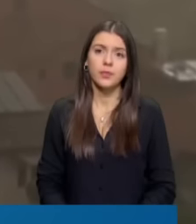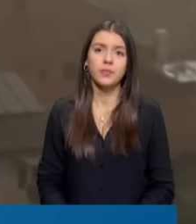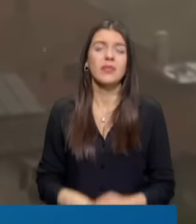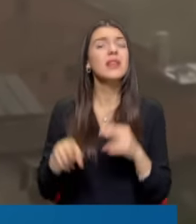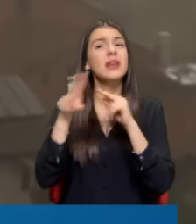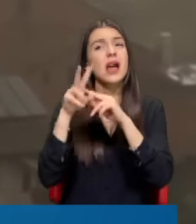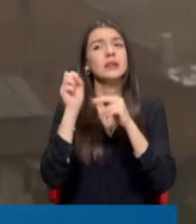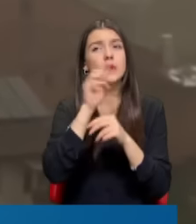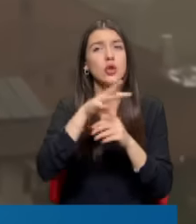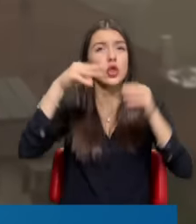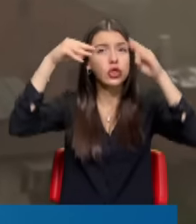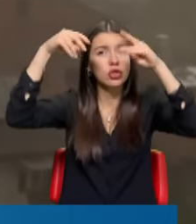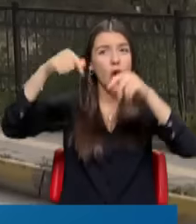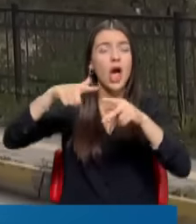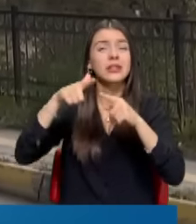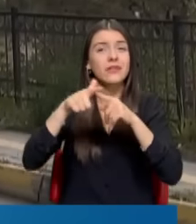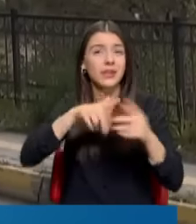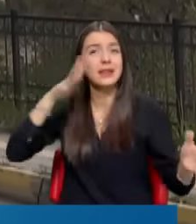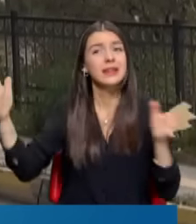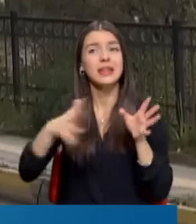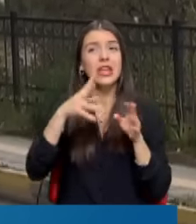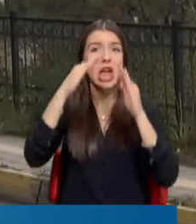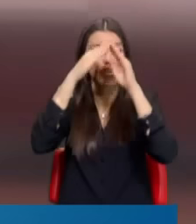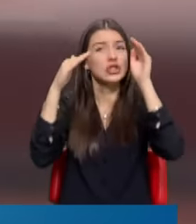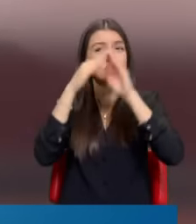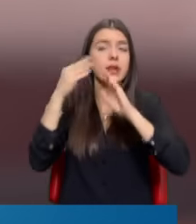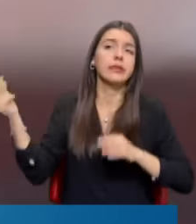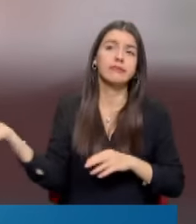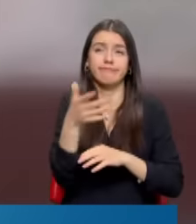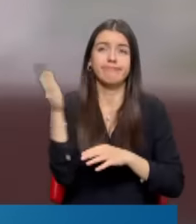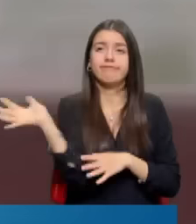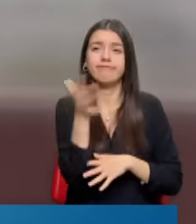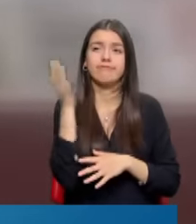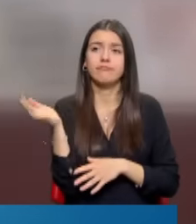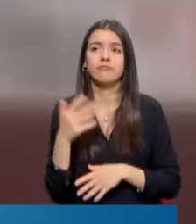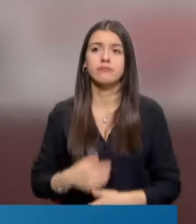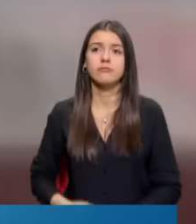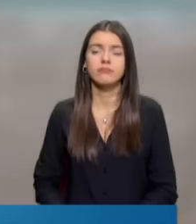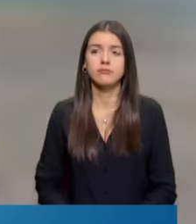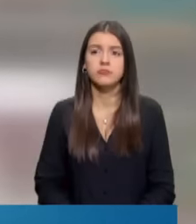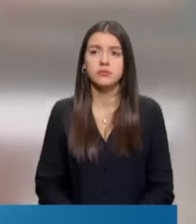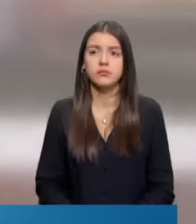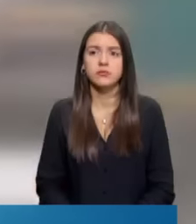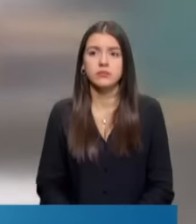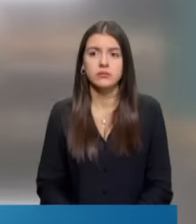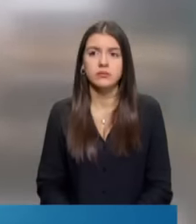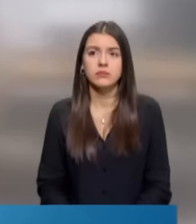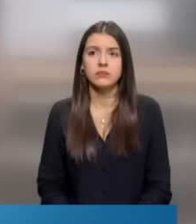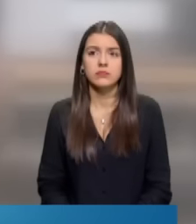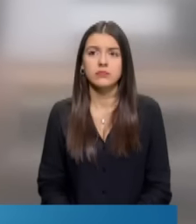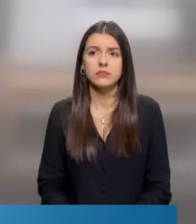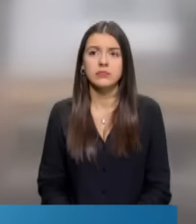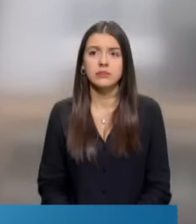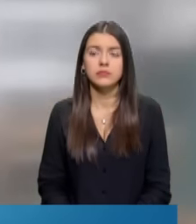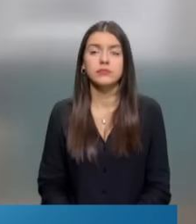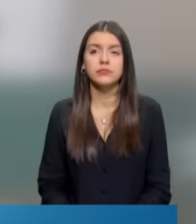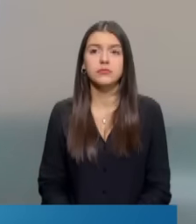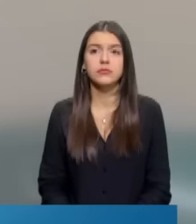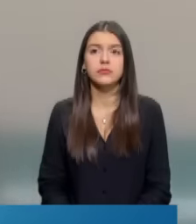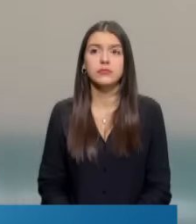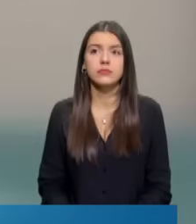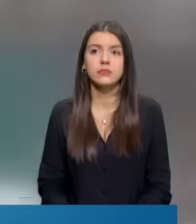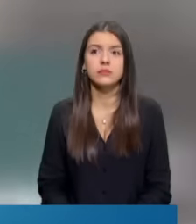Kastamonu'da tozu dumana katan fırtına çatıları yerle bir etti. Şu büyük binanın çatısına baksana. Nasıl iniyor aşağıya? Aynen.